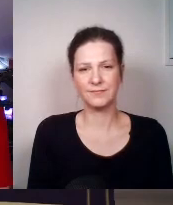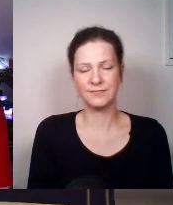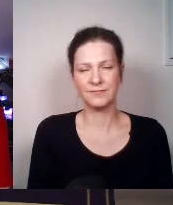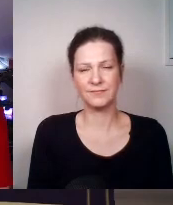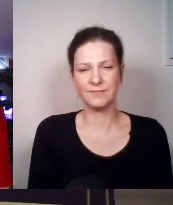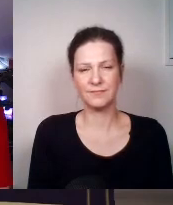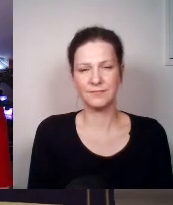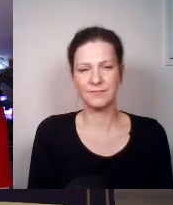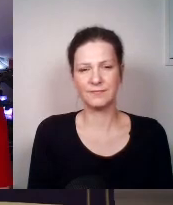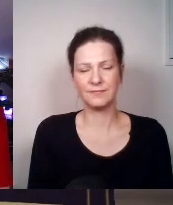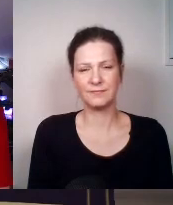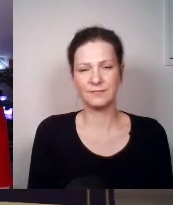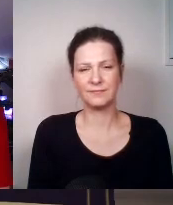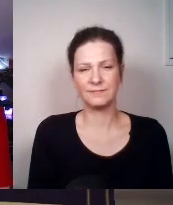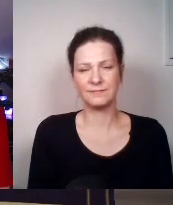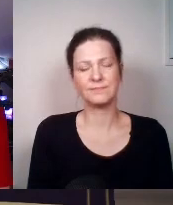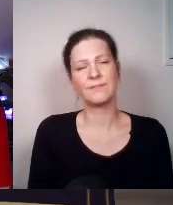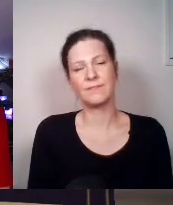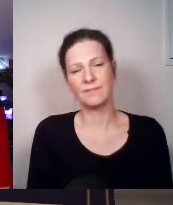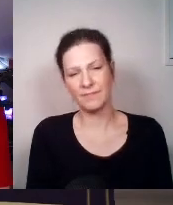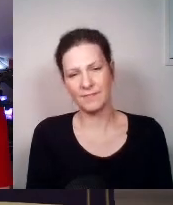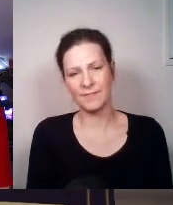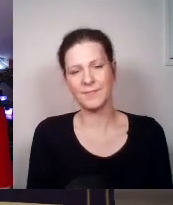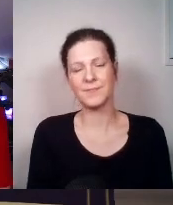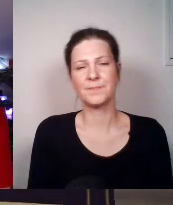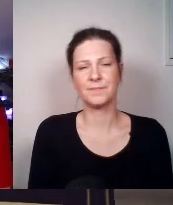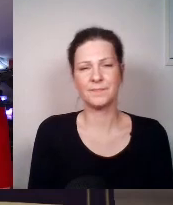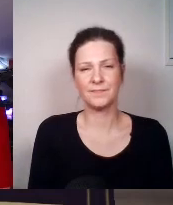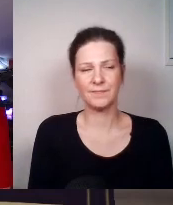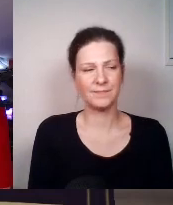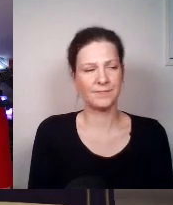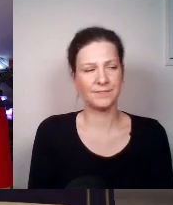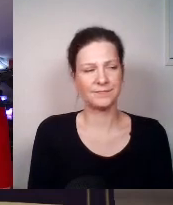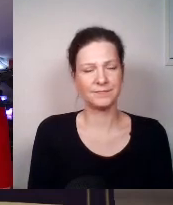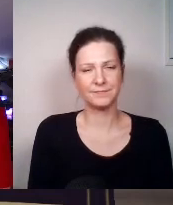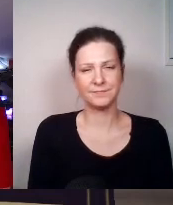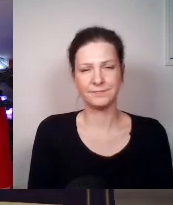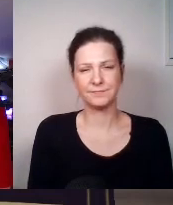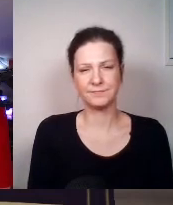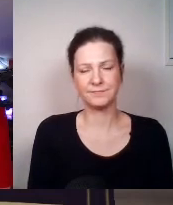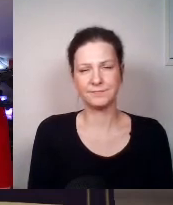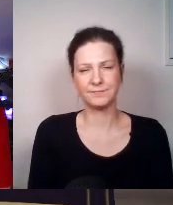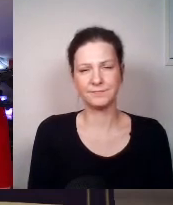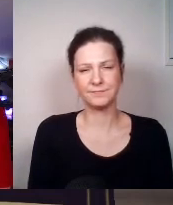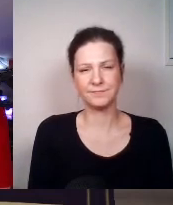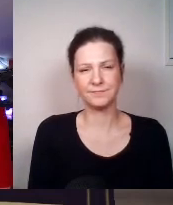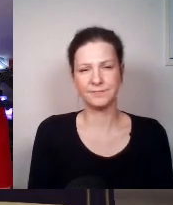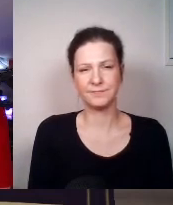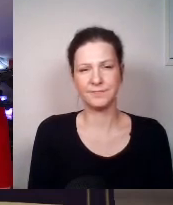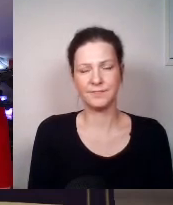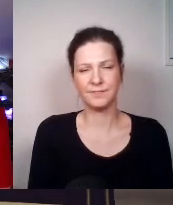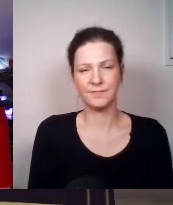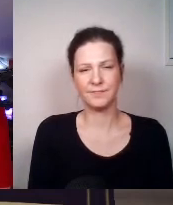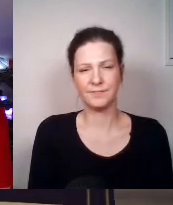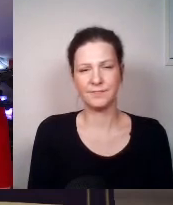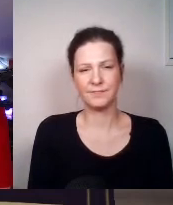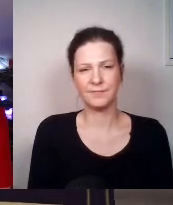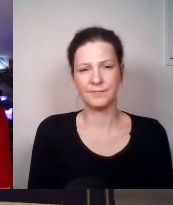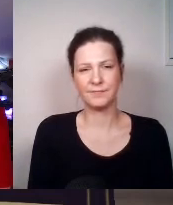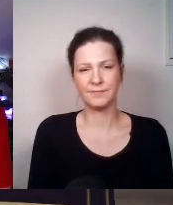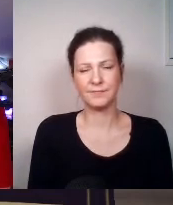Ausrufung der Sozialistischen Republik. Okay. Was jetzt? Hier unten noch einen